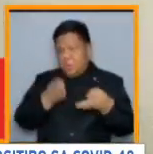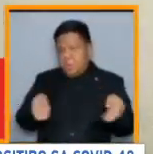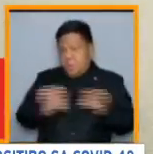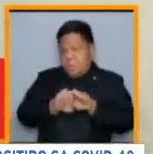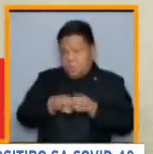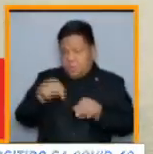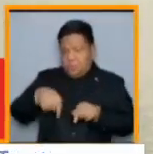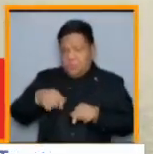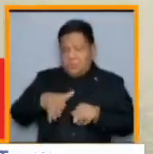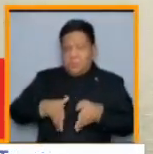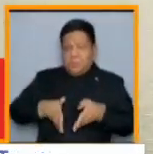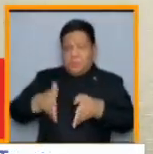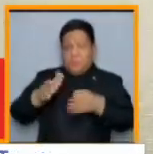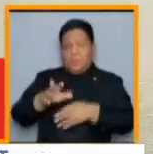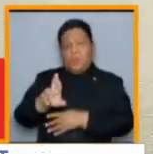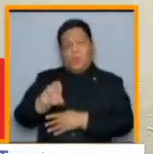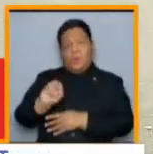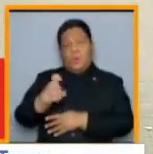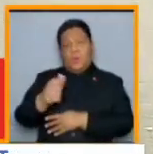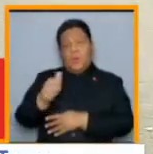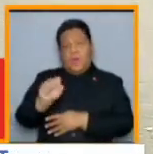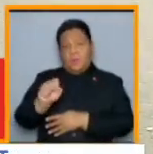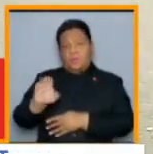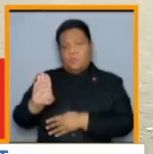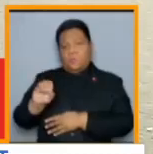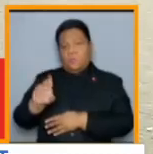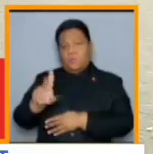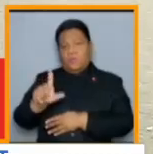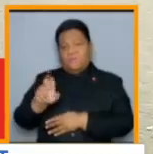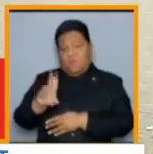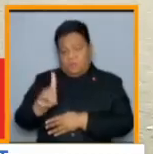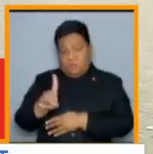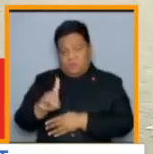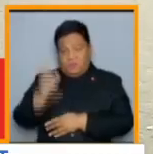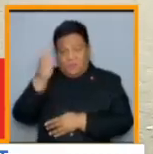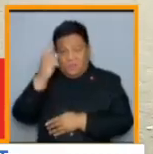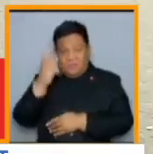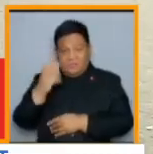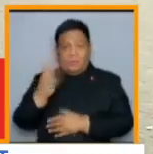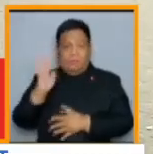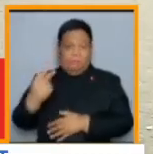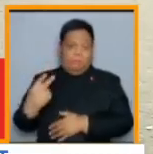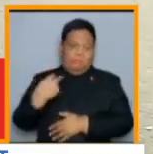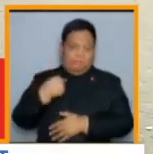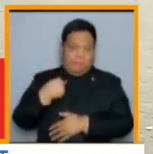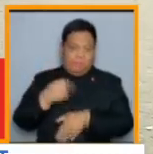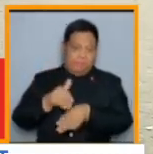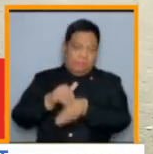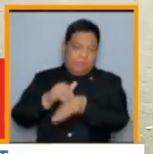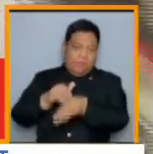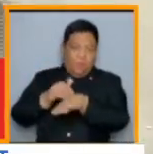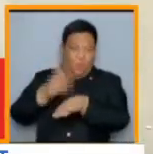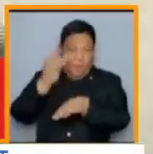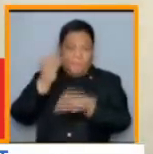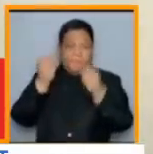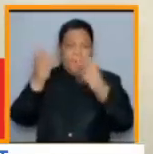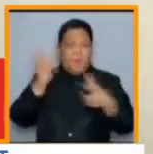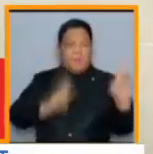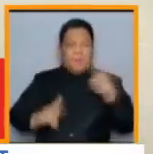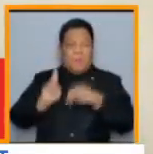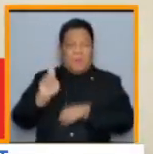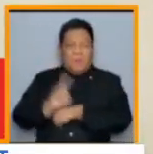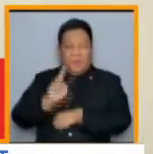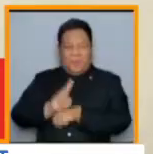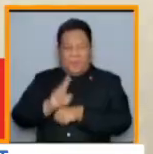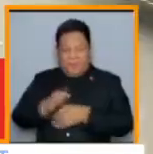Boulevard. Malaki yung magiging epekto nito sa daloy ng trapiko dahil libu-libong mga motorista yung dumaraan dito. Katulad